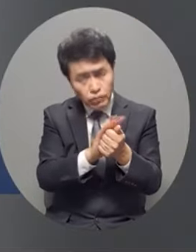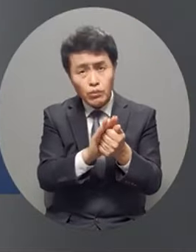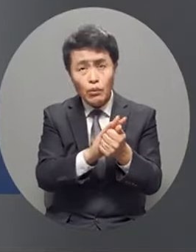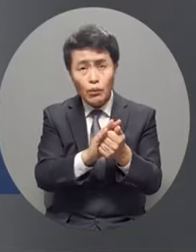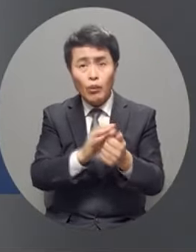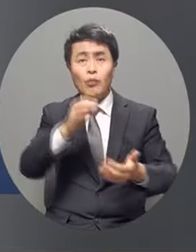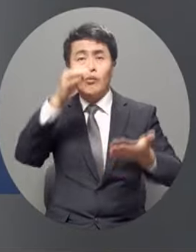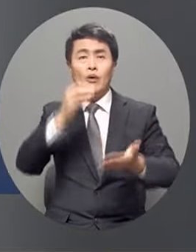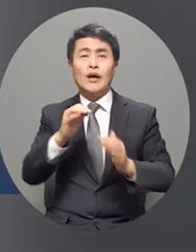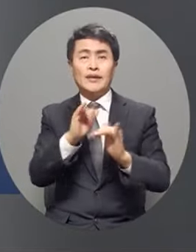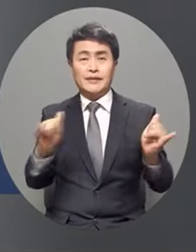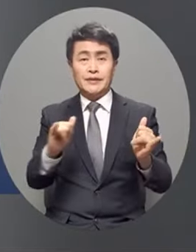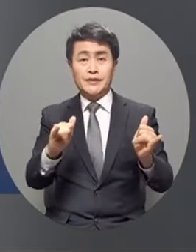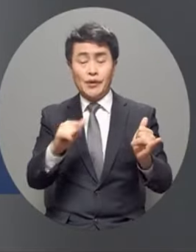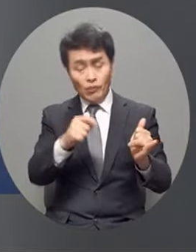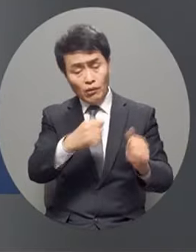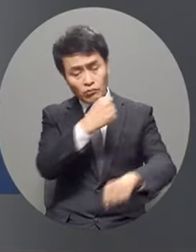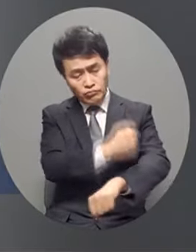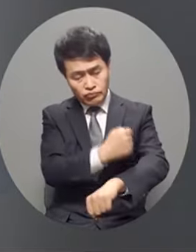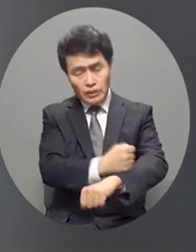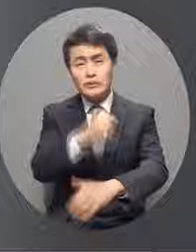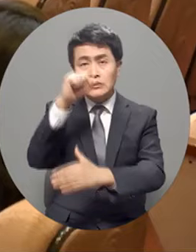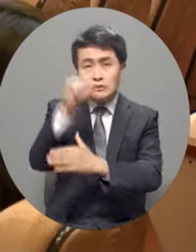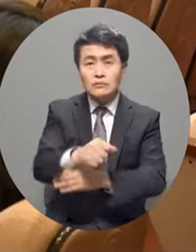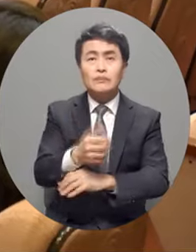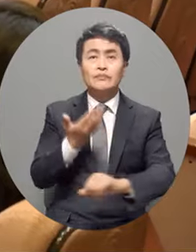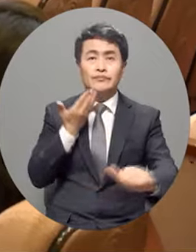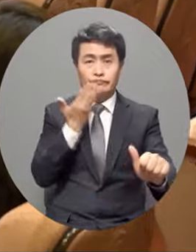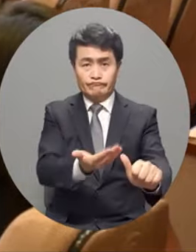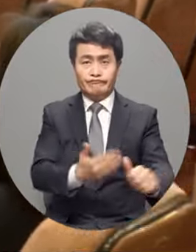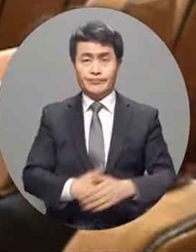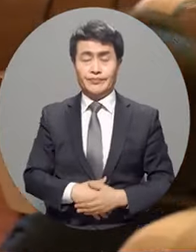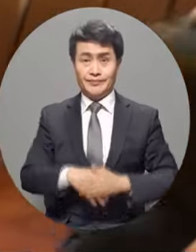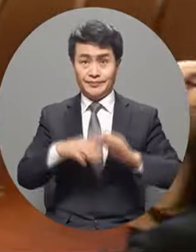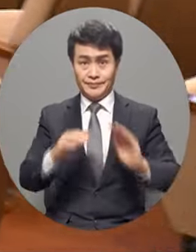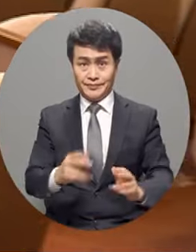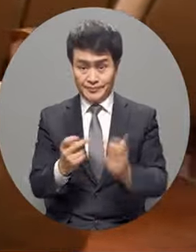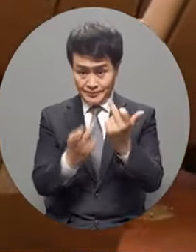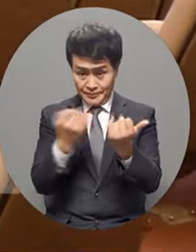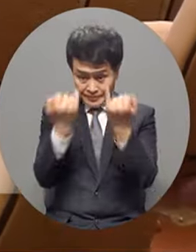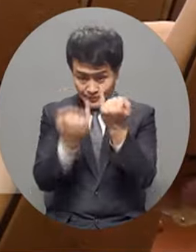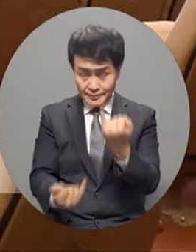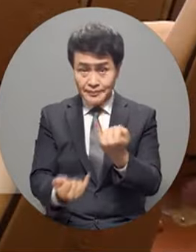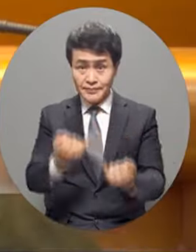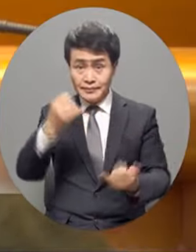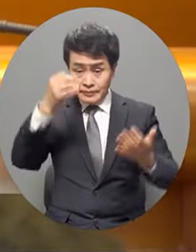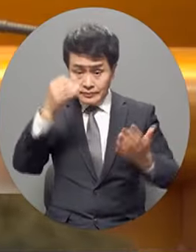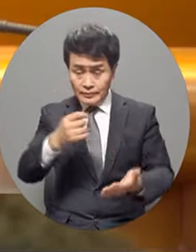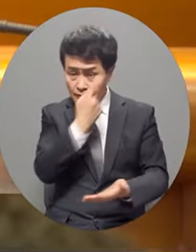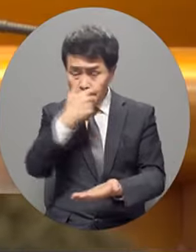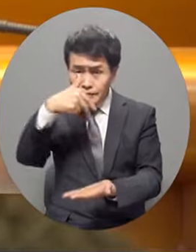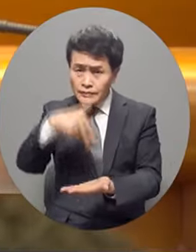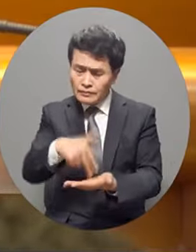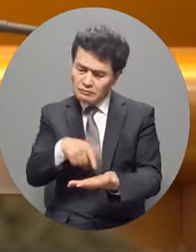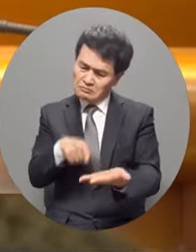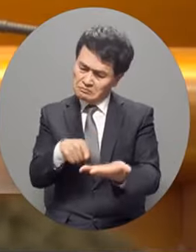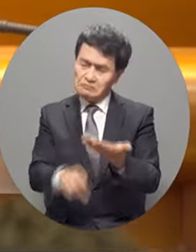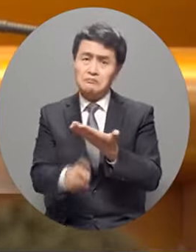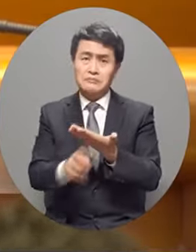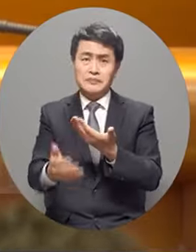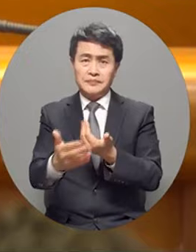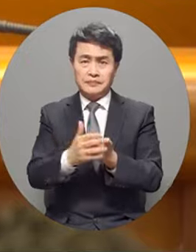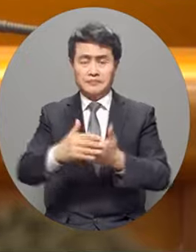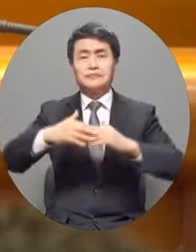상인에게는 그 기여분을 인정할 수 있도록 또 형제 자매까지 유산 일부를 보장한 조항은 위헌이라며